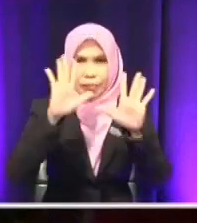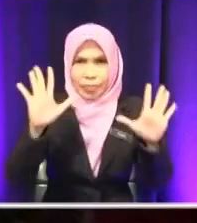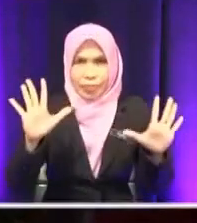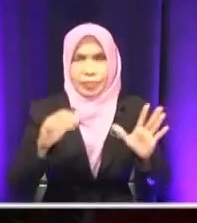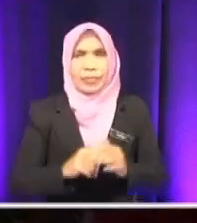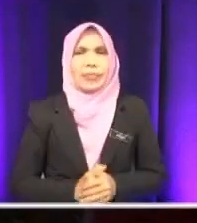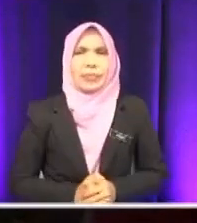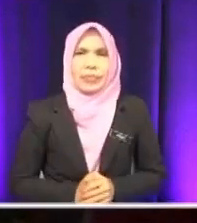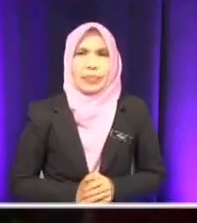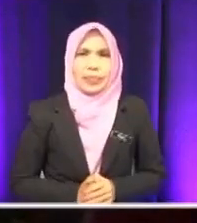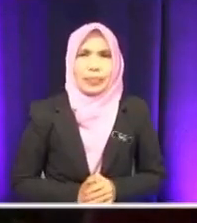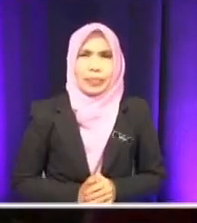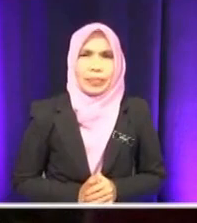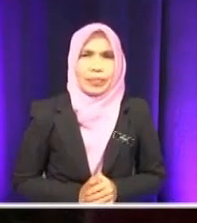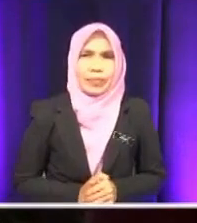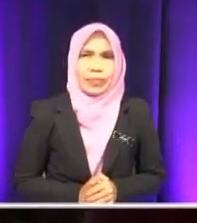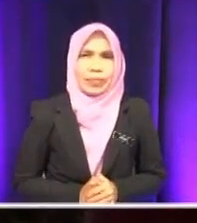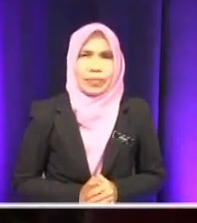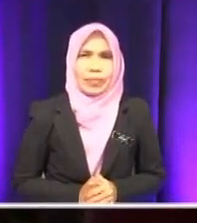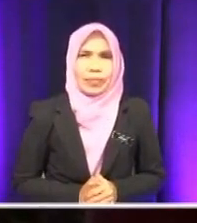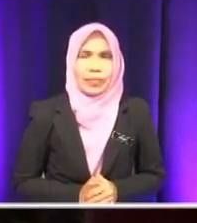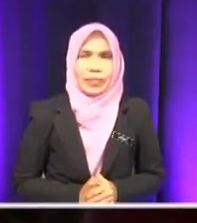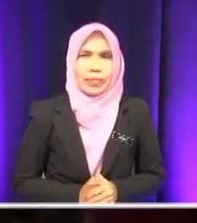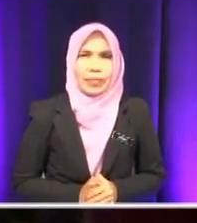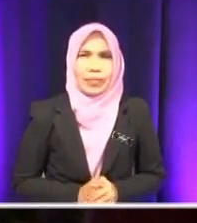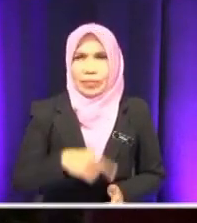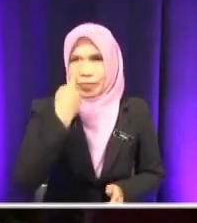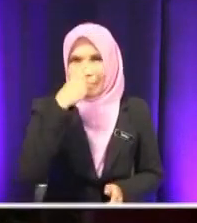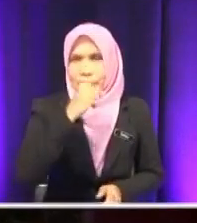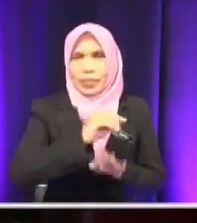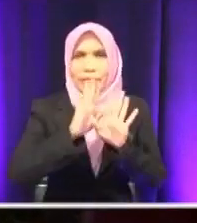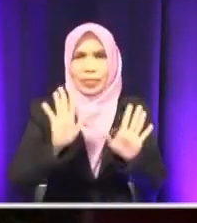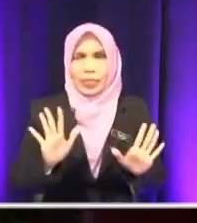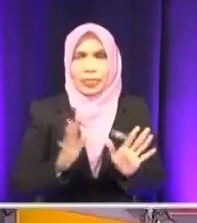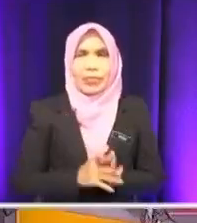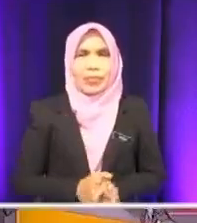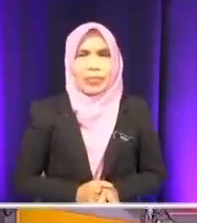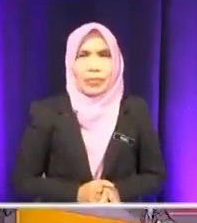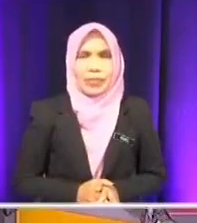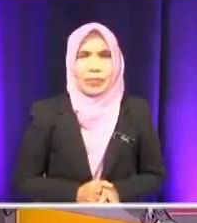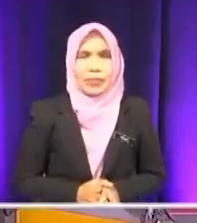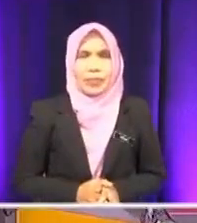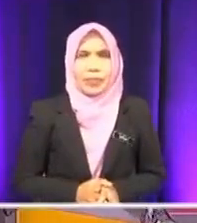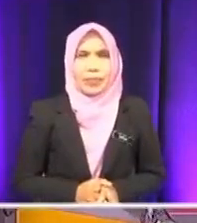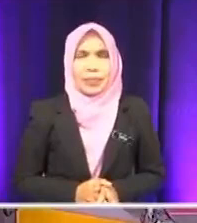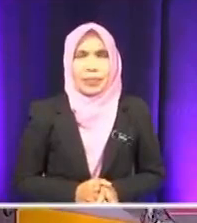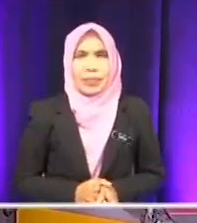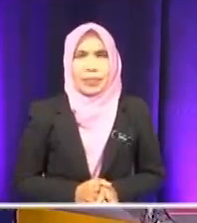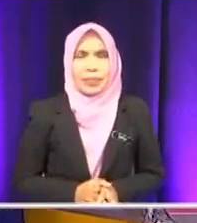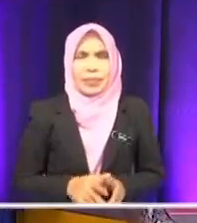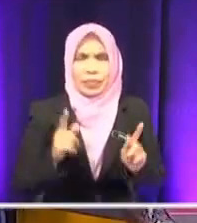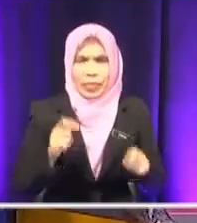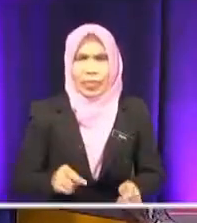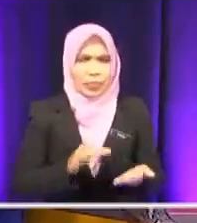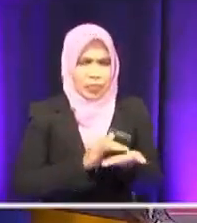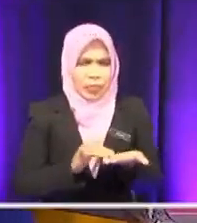memilih sekarang kita menyerah Oke untuk menyerang peka hari ini Paling pentinglah Karena baca